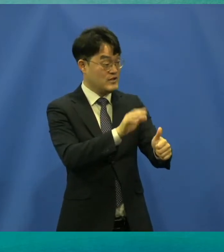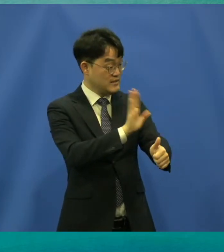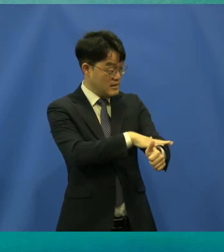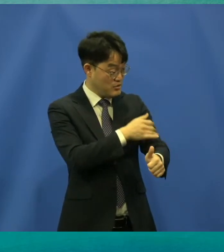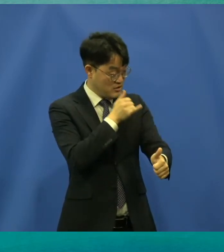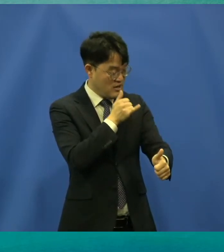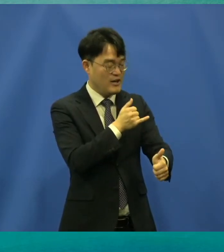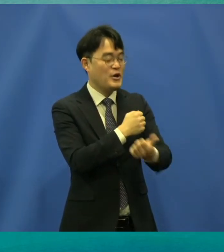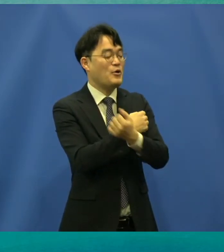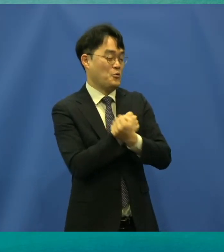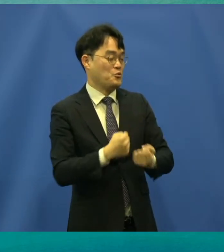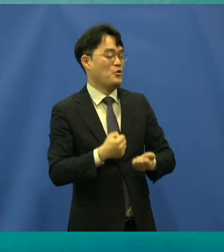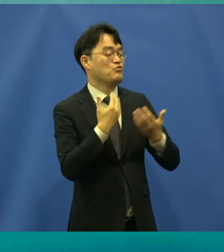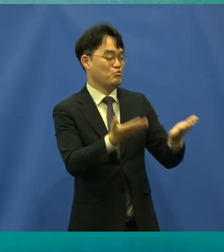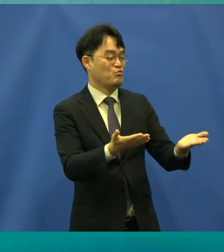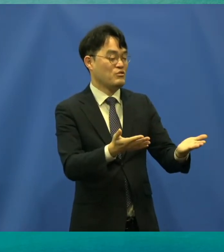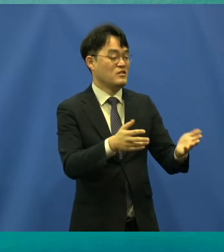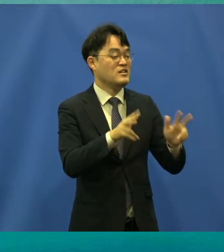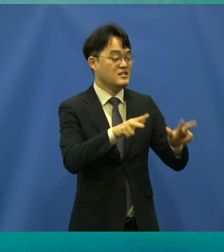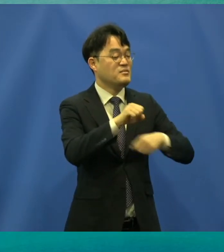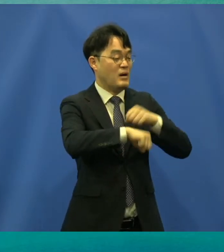그것은 회복이 아닙니다.